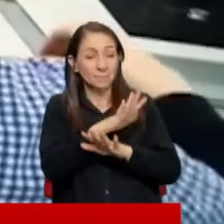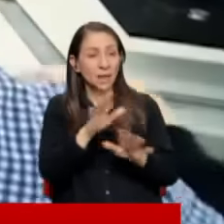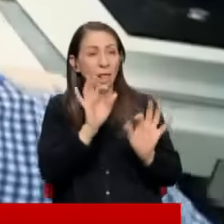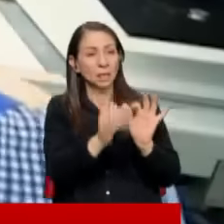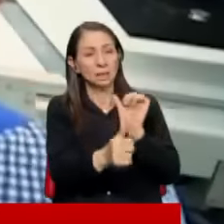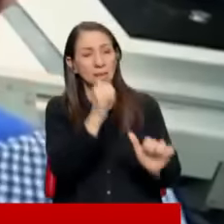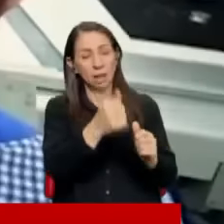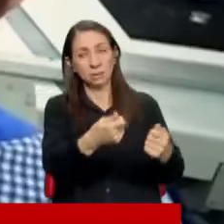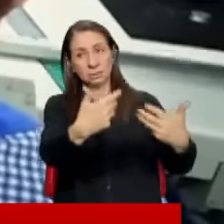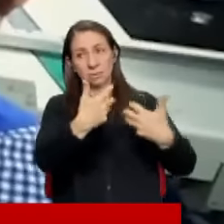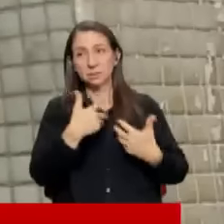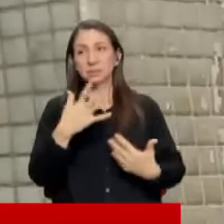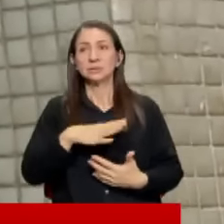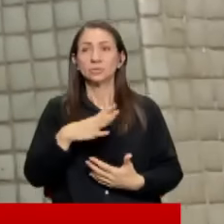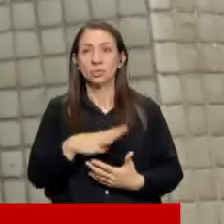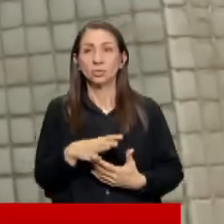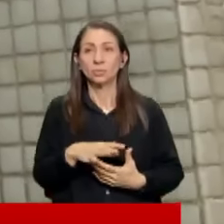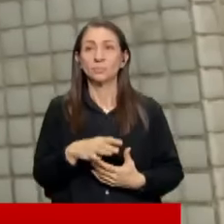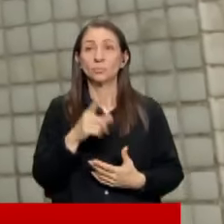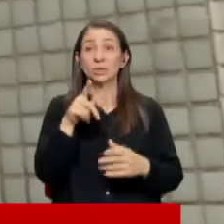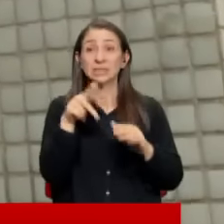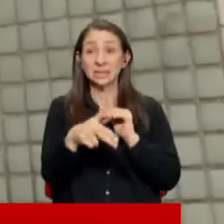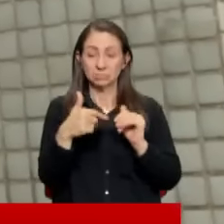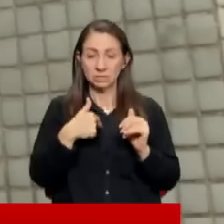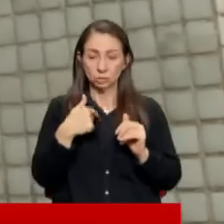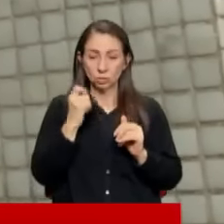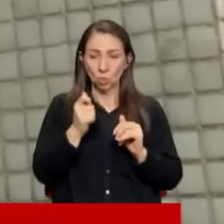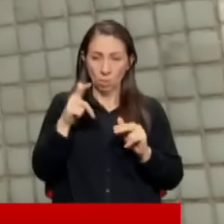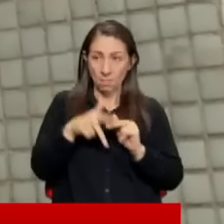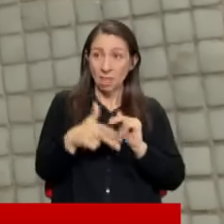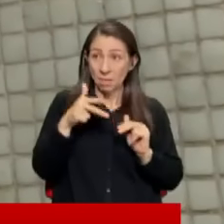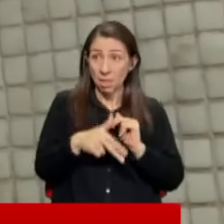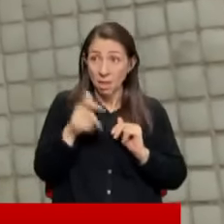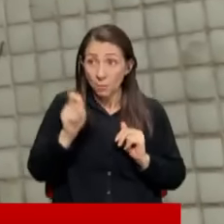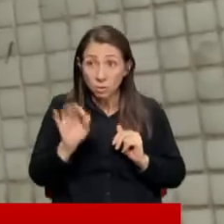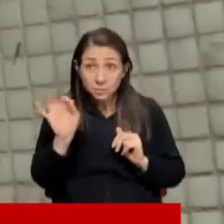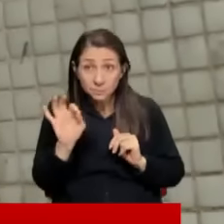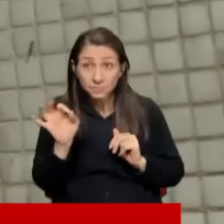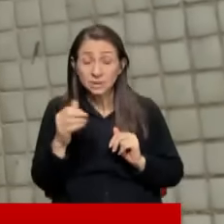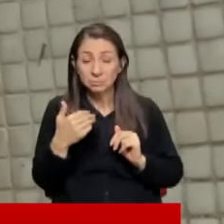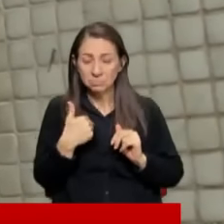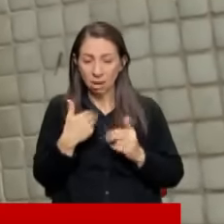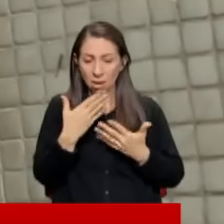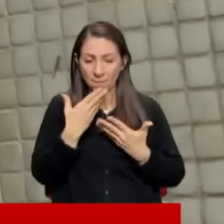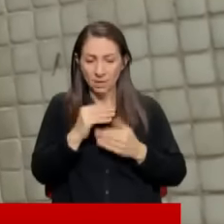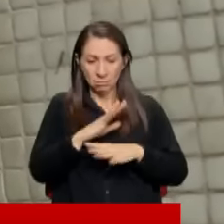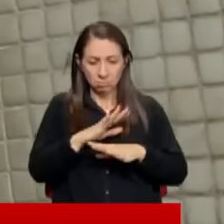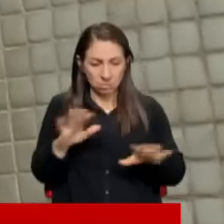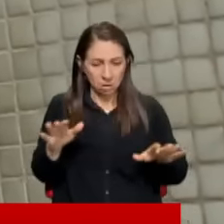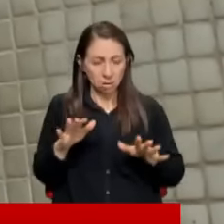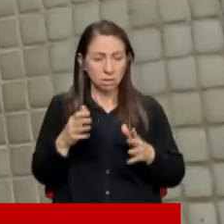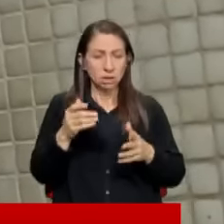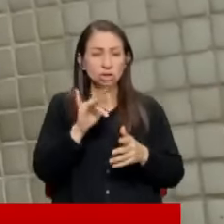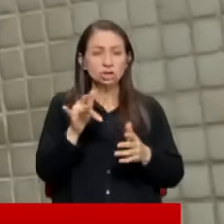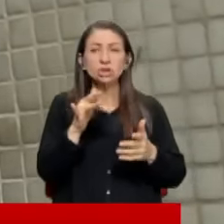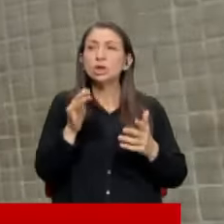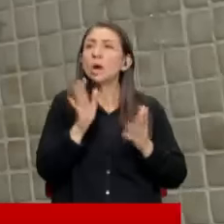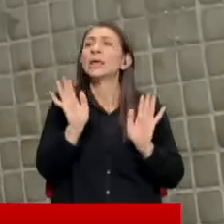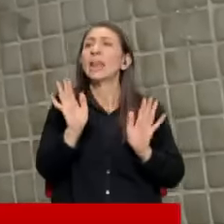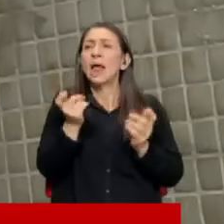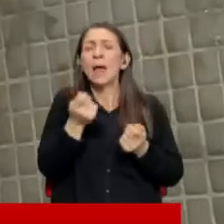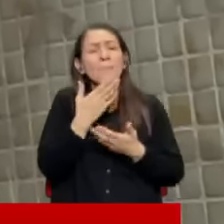olurken iadesini istiyor. Bu kesinti bizden zorunlu olarak her ay yapılıyor. O yüzden biz işsiz kalsak da kalmasak